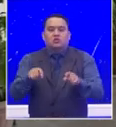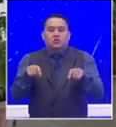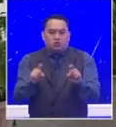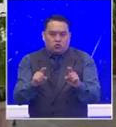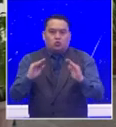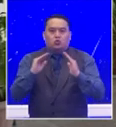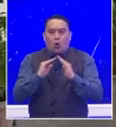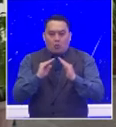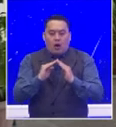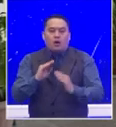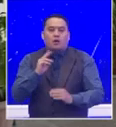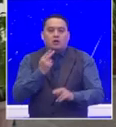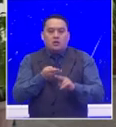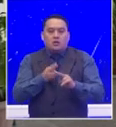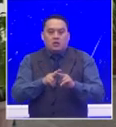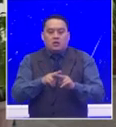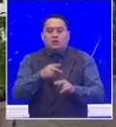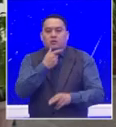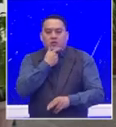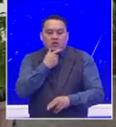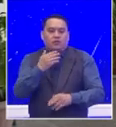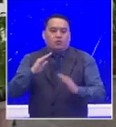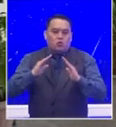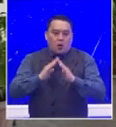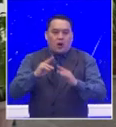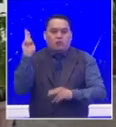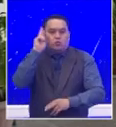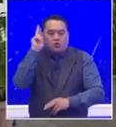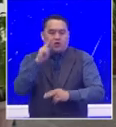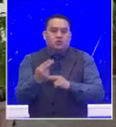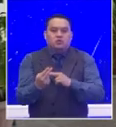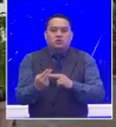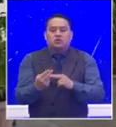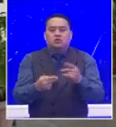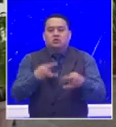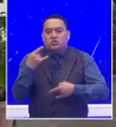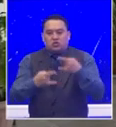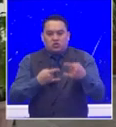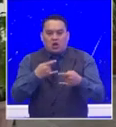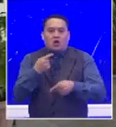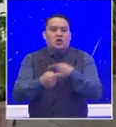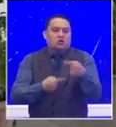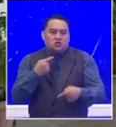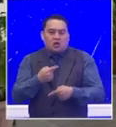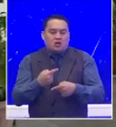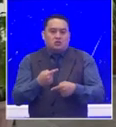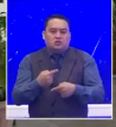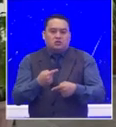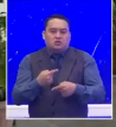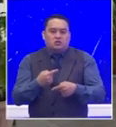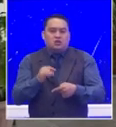будут смотреть эти уроки. В дальнейшем учителя будут со своей стороны помогать им осваивать эти